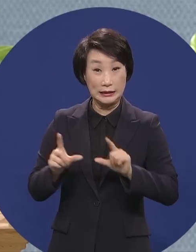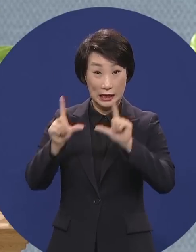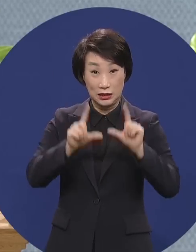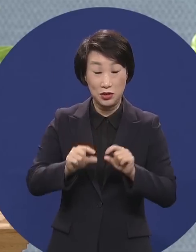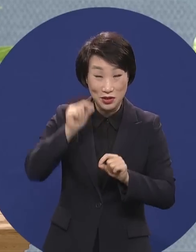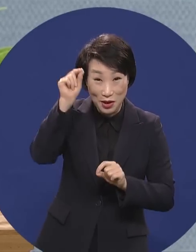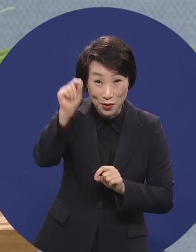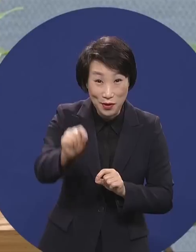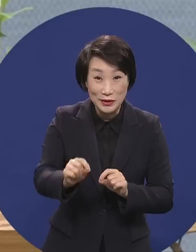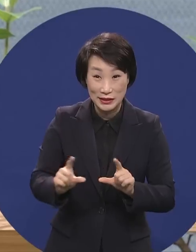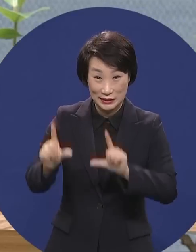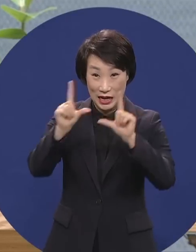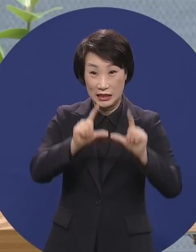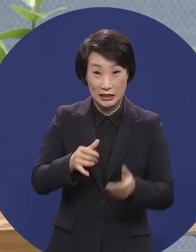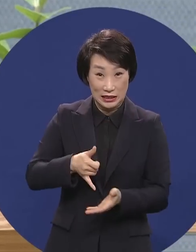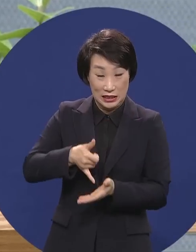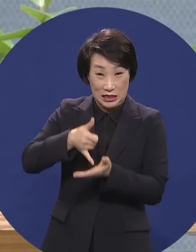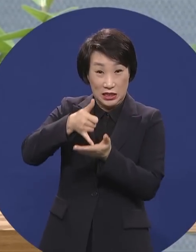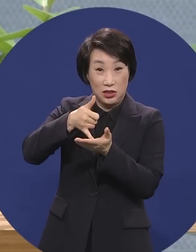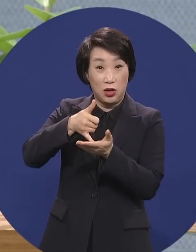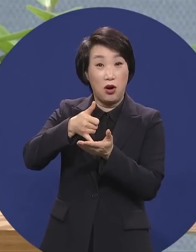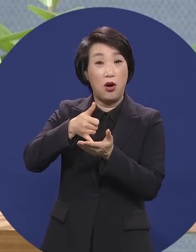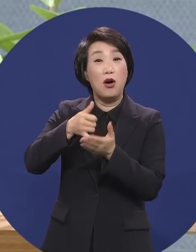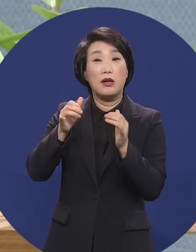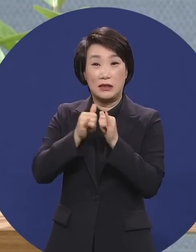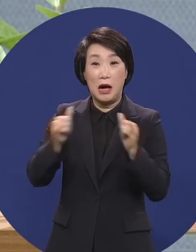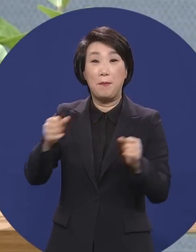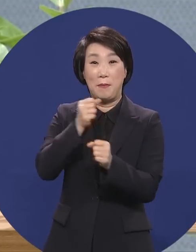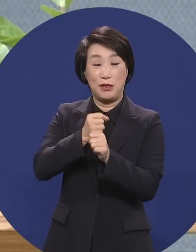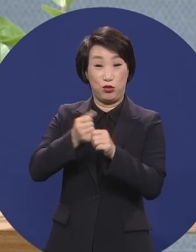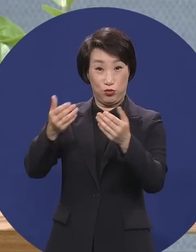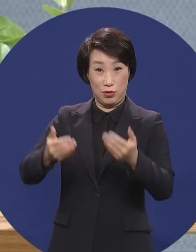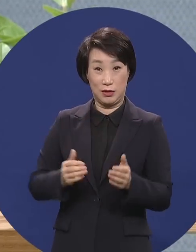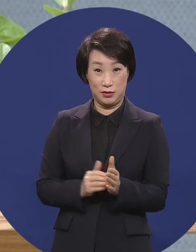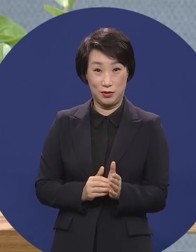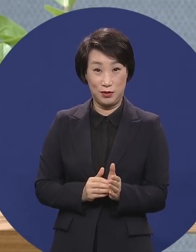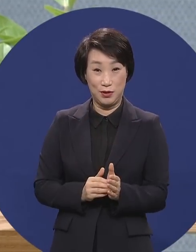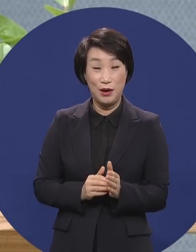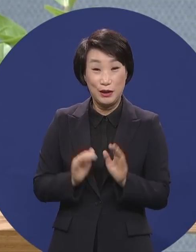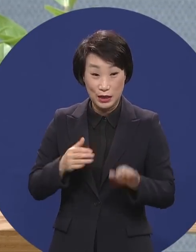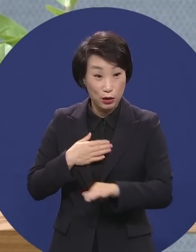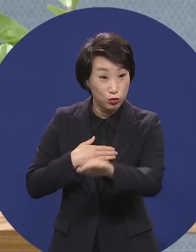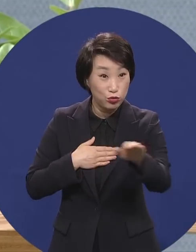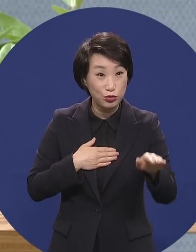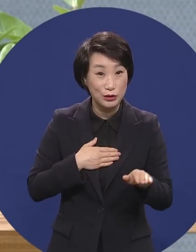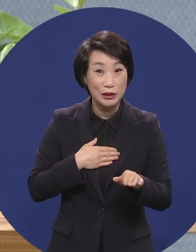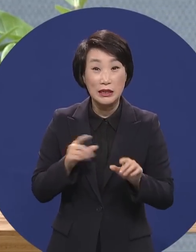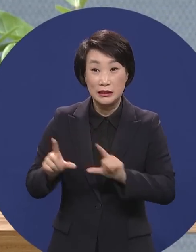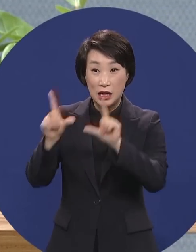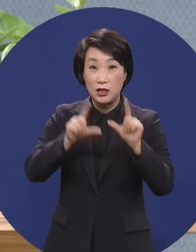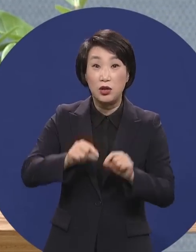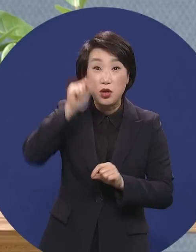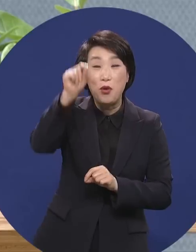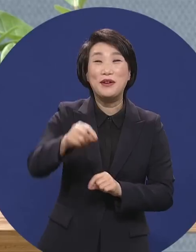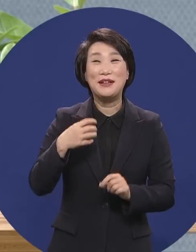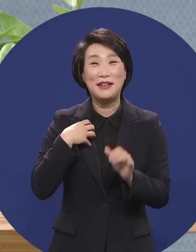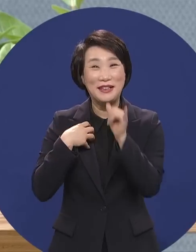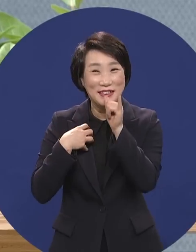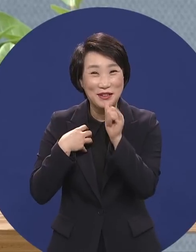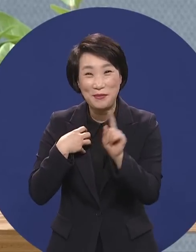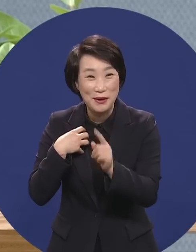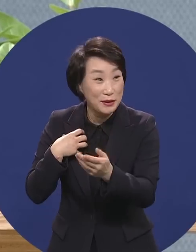영원히 사는 인격적인 존재로 만들어졌는데 그리고 우리는 영원히 할 일이